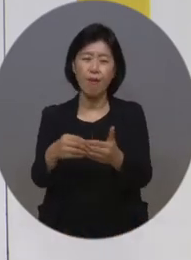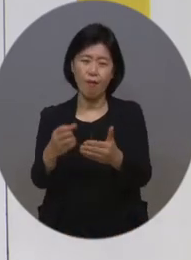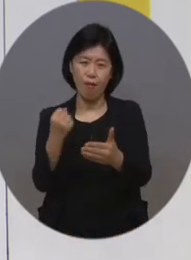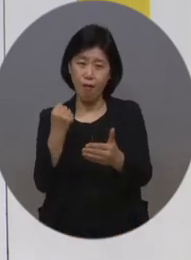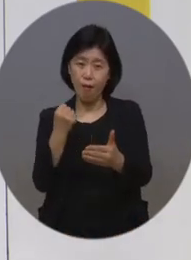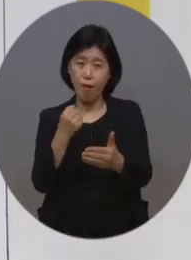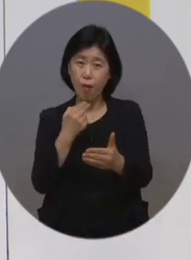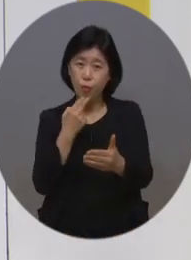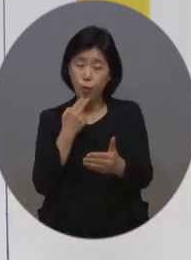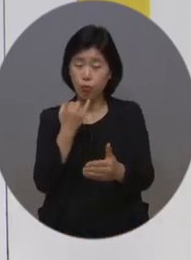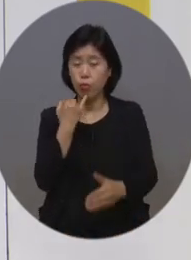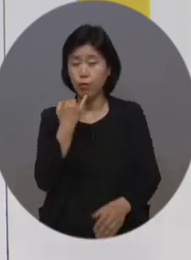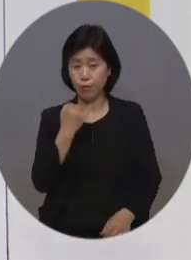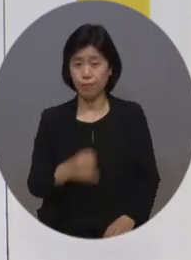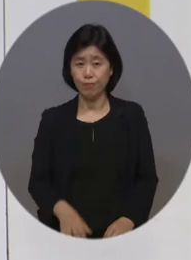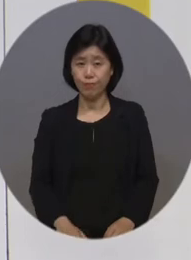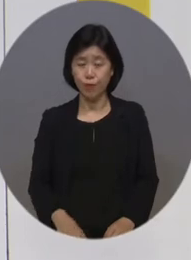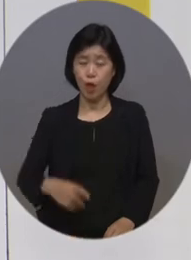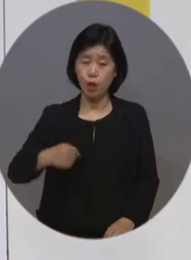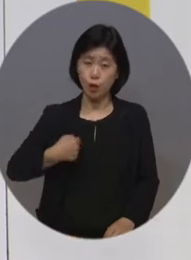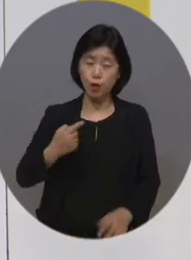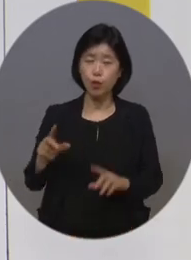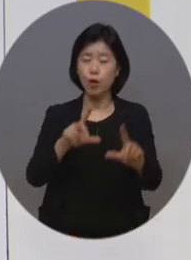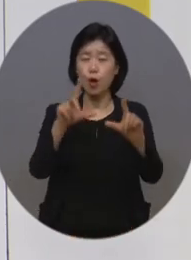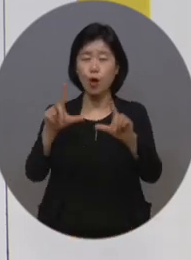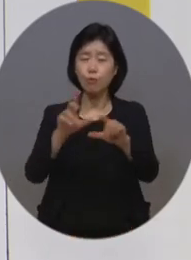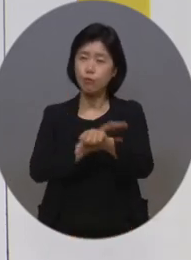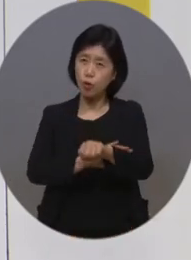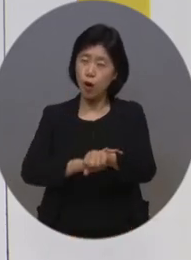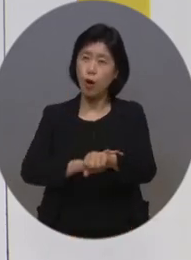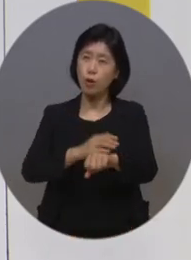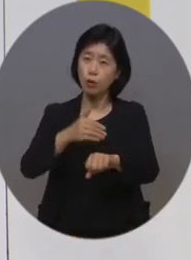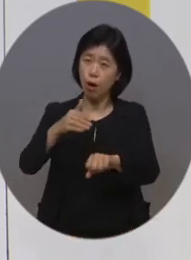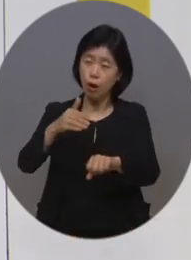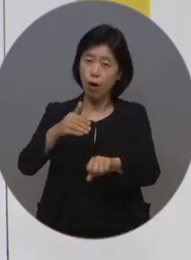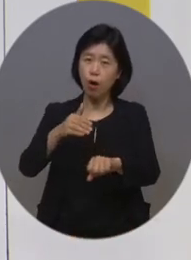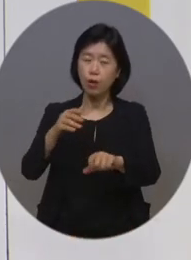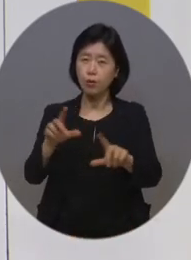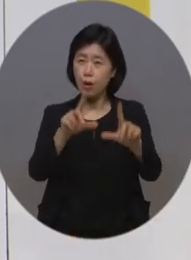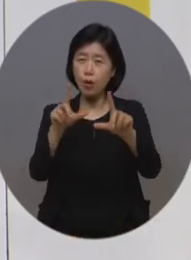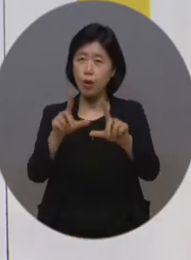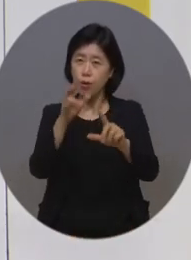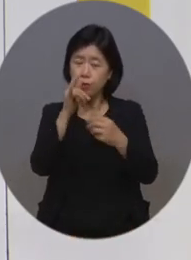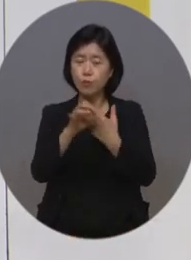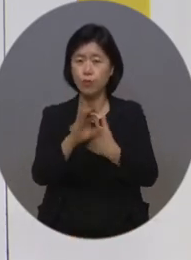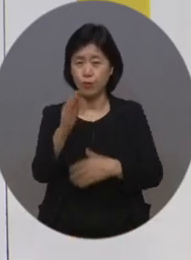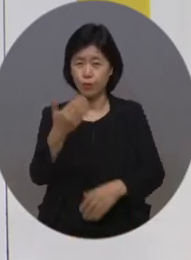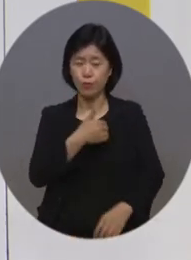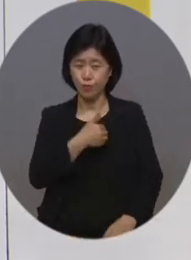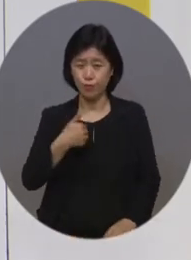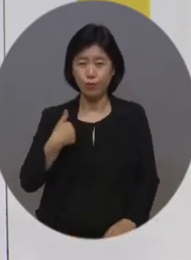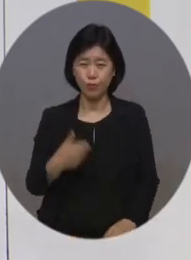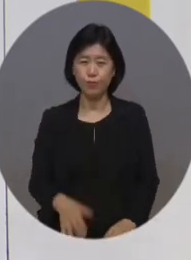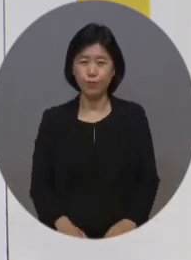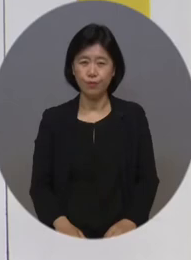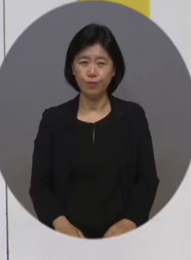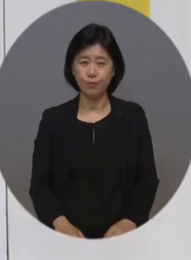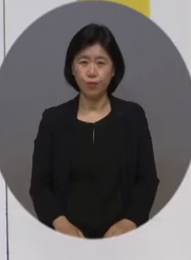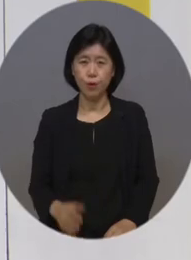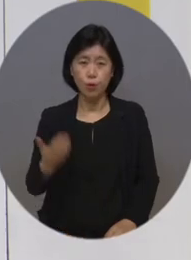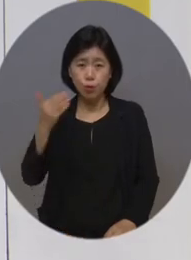심지어는 요샌 하도 극단적인 그 생각이나 선택을 하는 경우들이 많으니까 4 그런 uc 볼 때마다